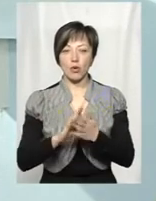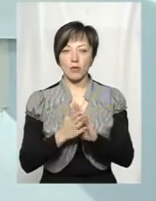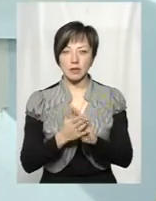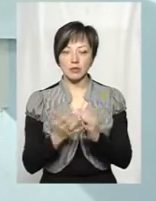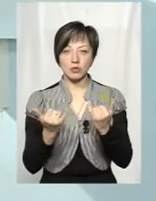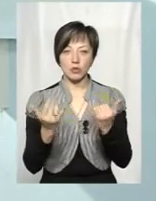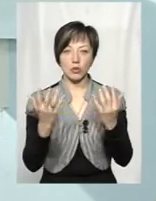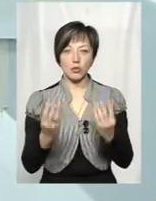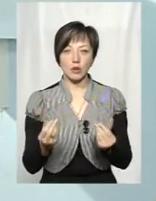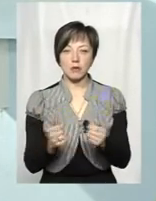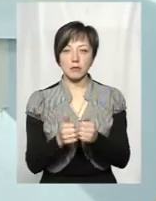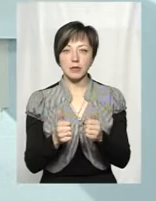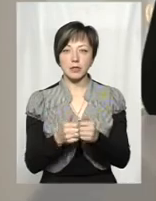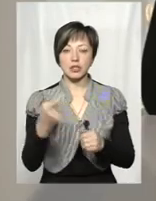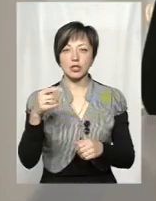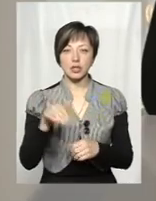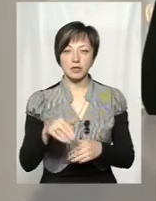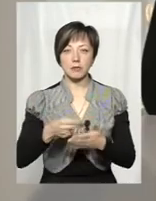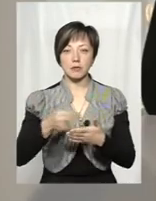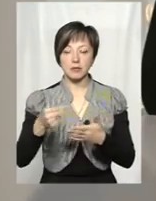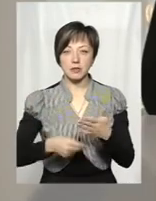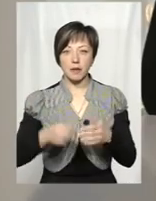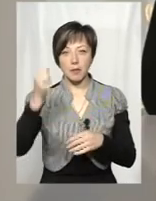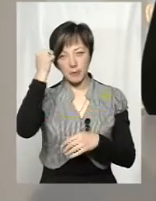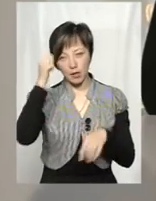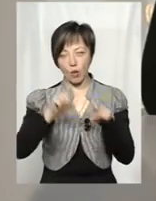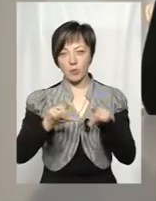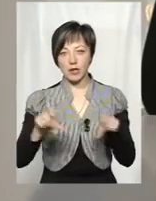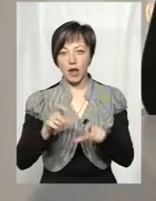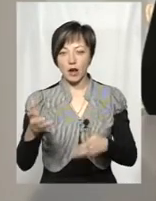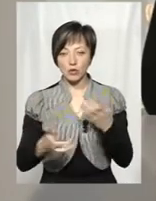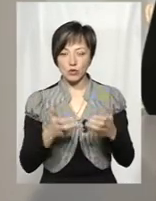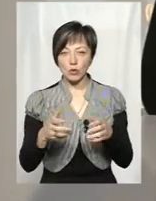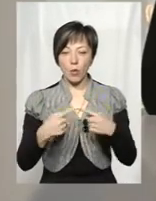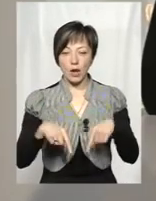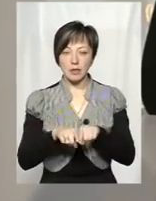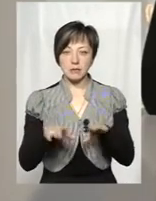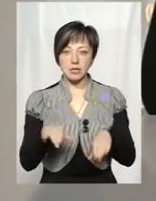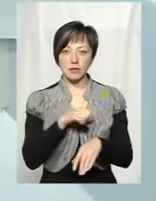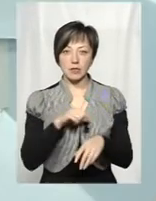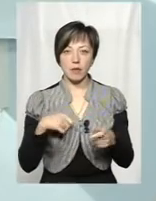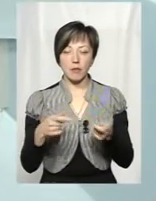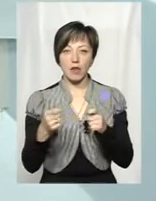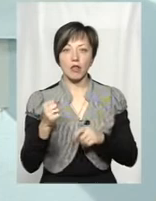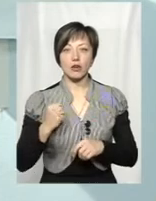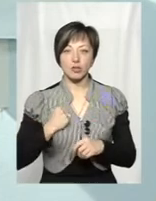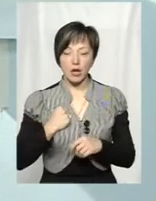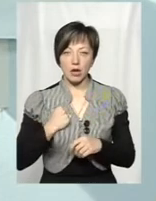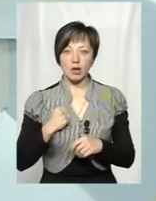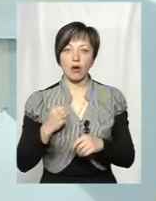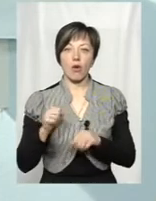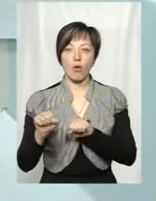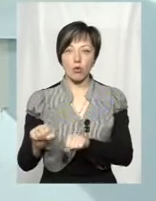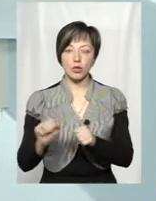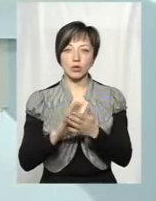на сьогодні у нас більше тисячі підписано на пам'ятки та об'єкти археології з органами місцевого самоврядування. Але, на жаль, не завжди охоронний договір,